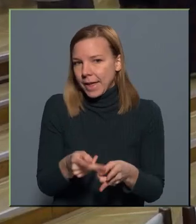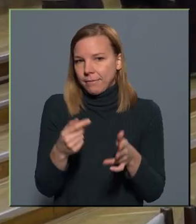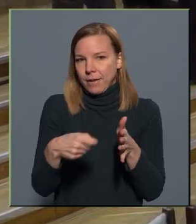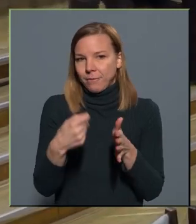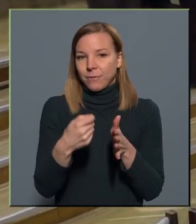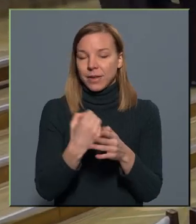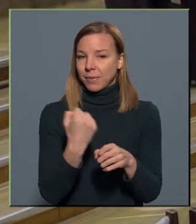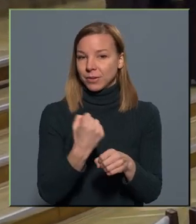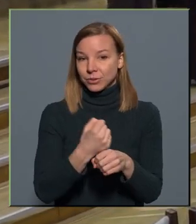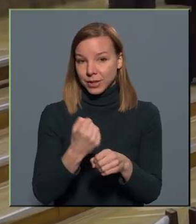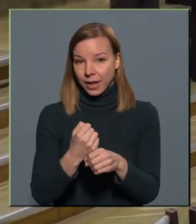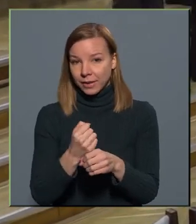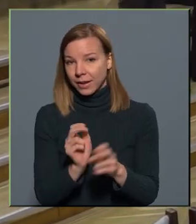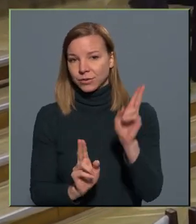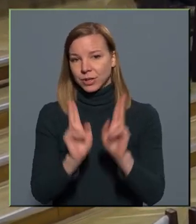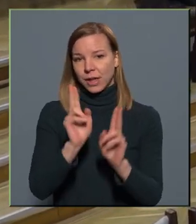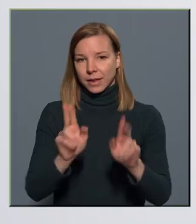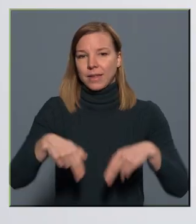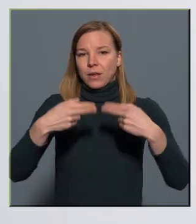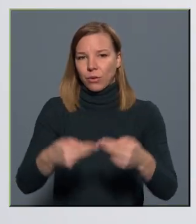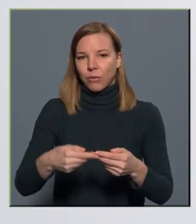meghirdetik a kőbányai filmszemlét.